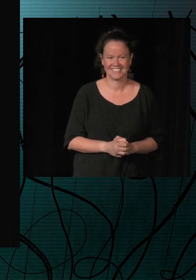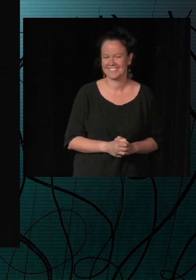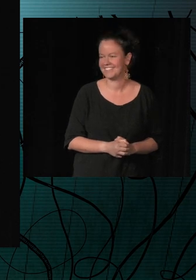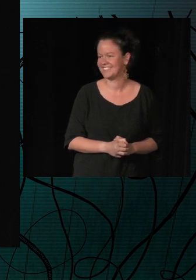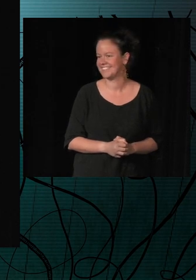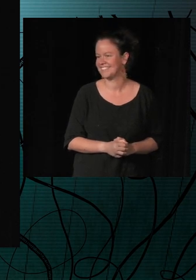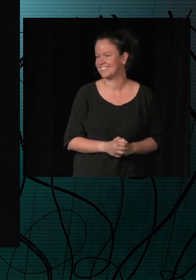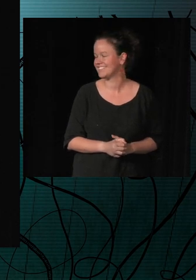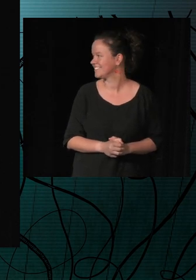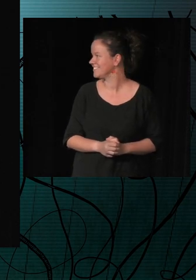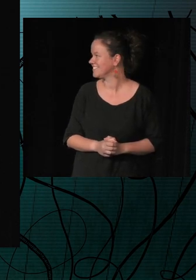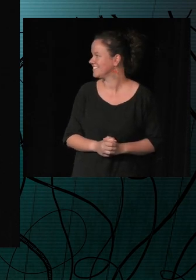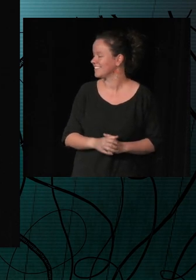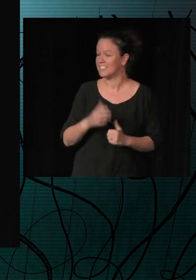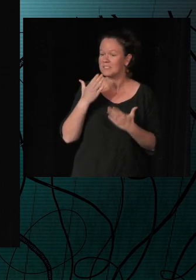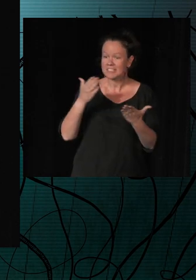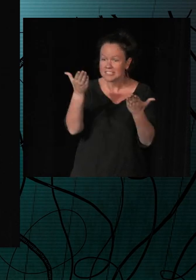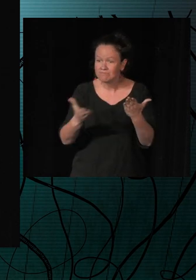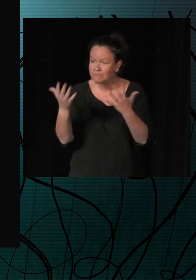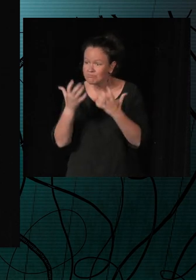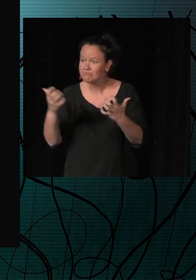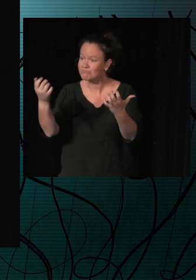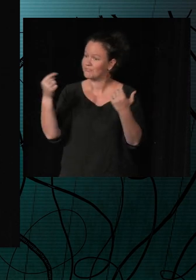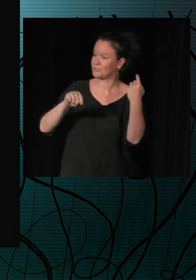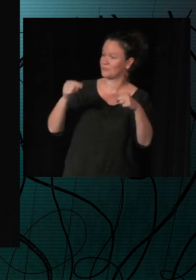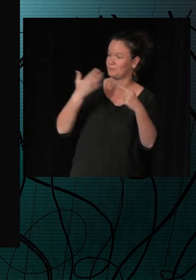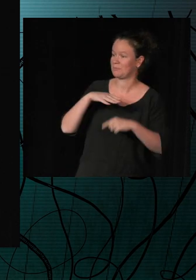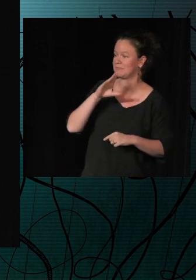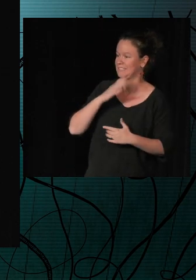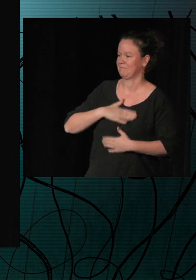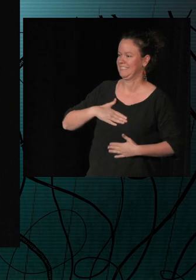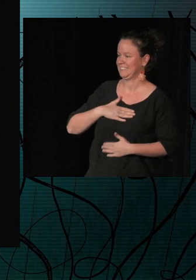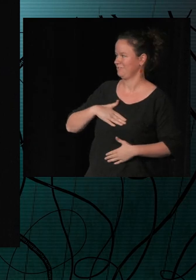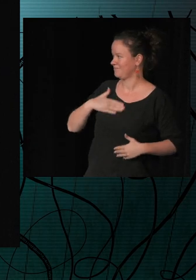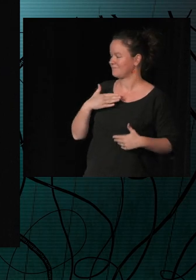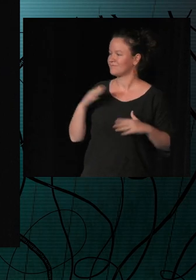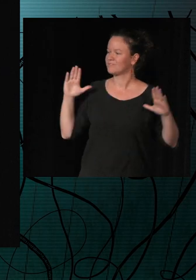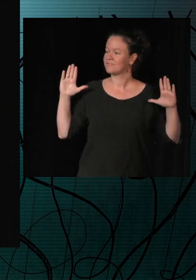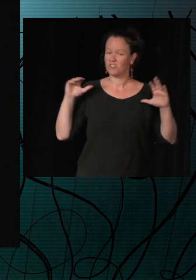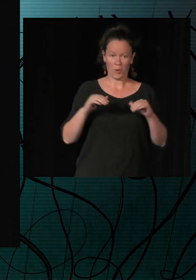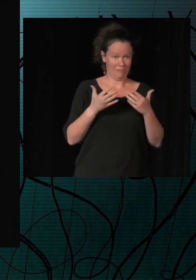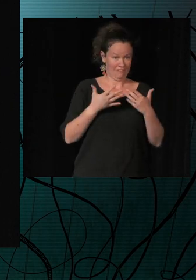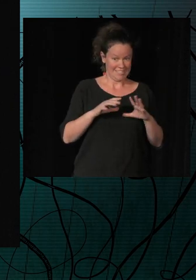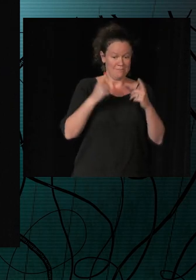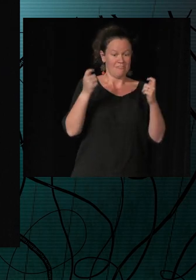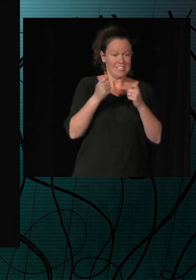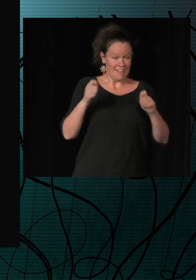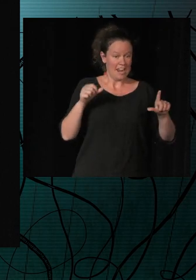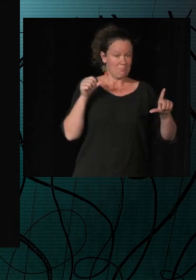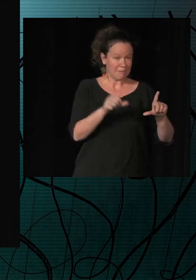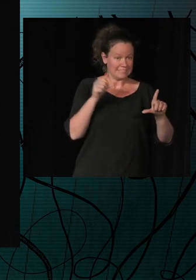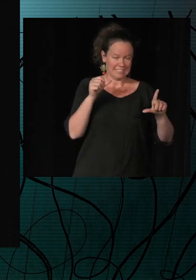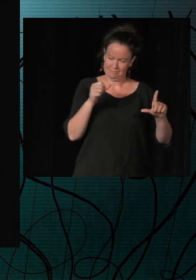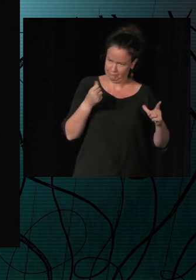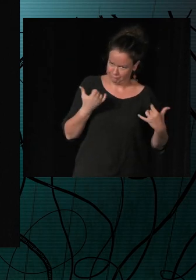après-midi et puis merci à vous toutes et tous d'être venu alors le forum est terminé mais le festival n'est pas du tout terminé on est là